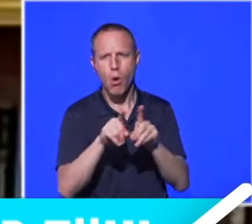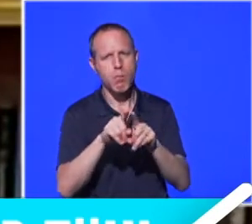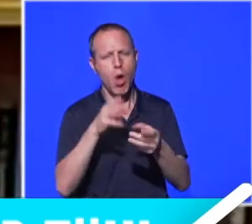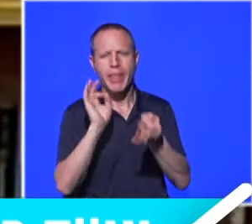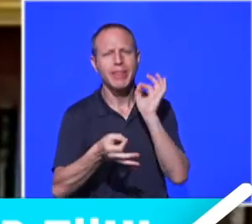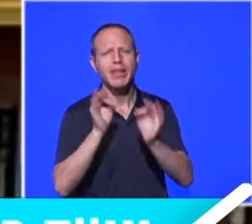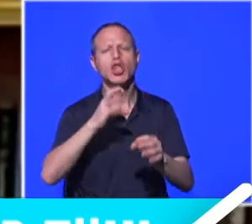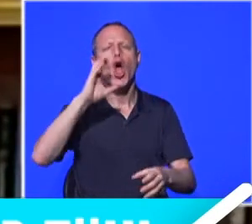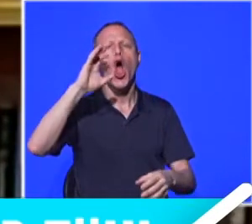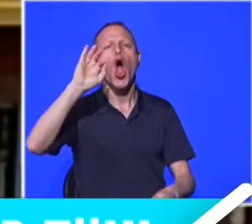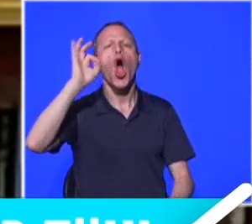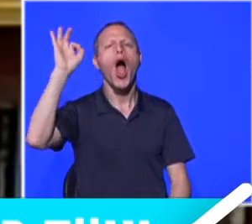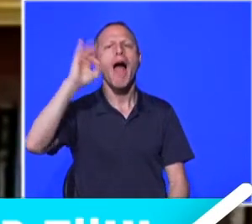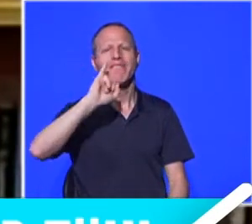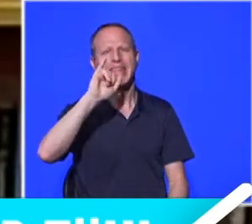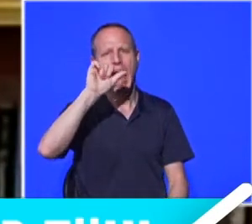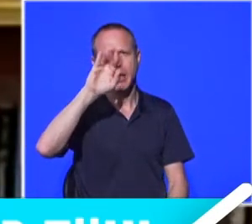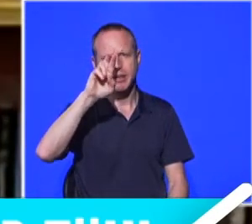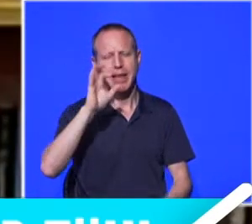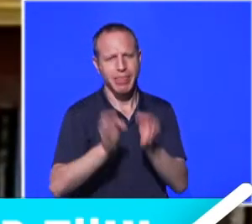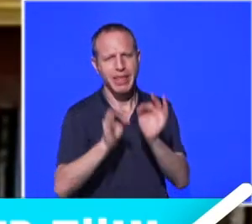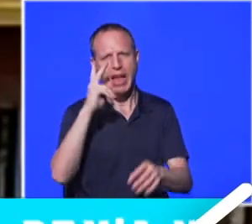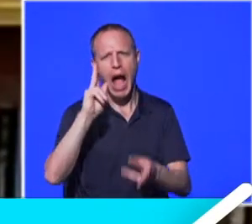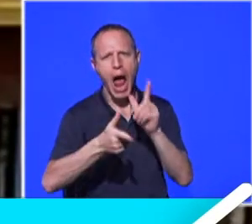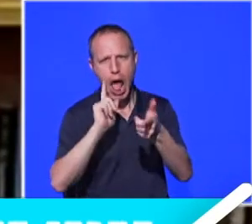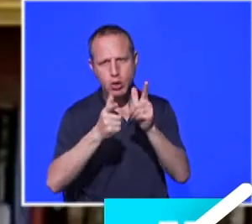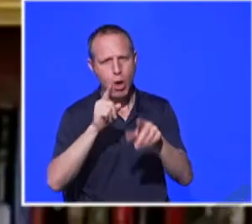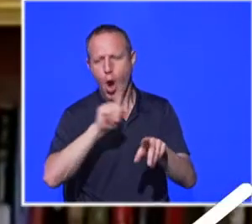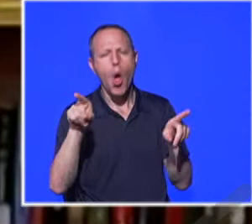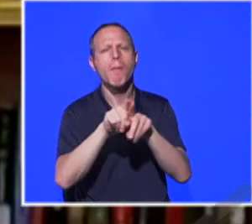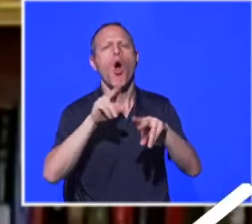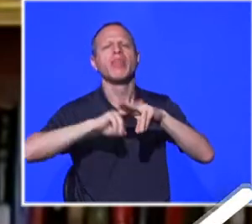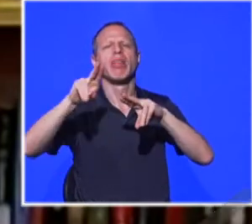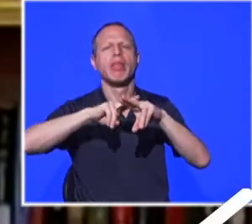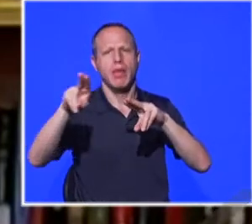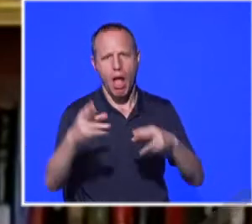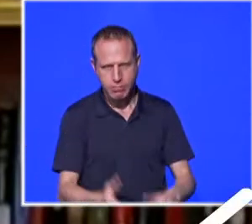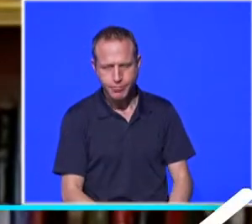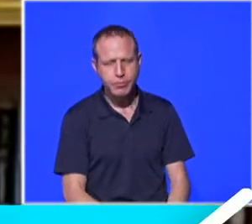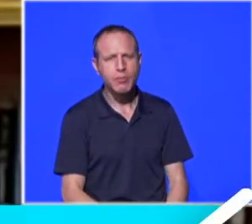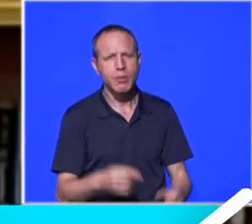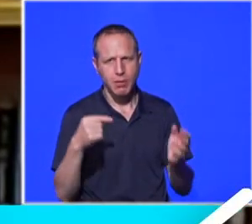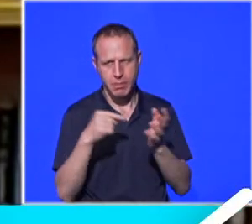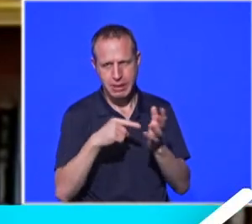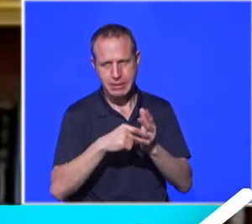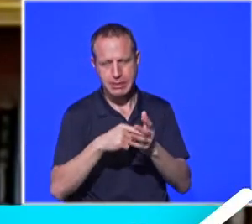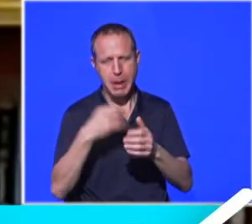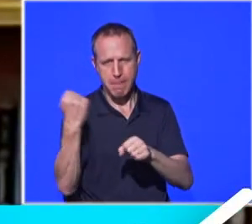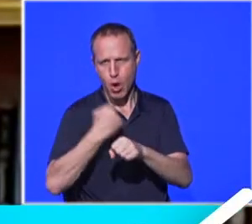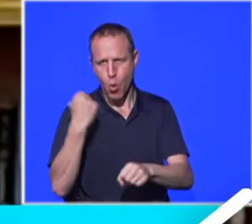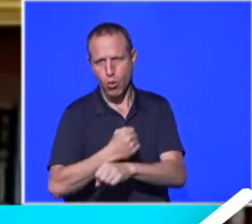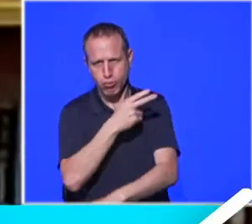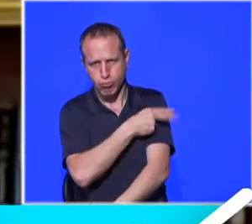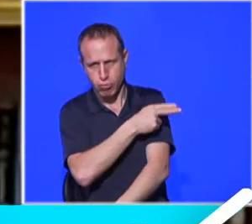יאיר, דין קלנסווה זה לא דין נתניה, ולכן הפעילות השיטורית בתוך